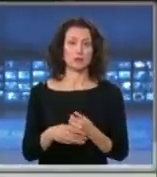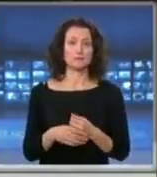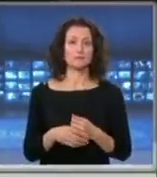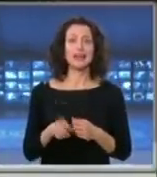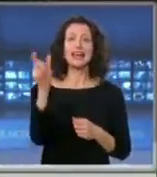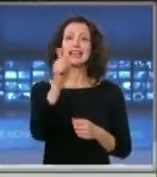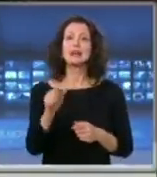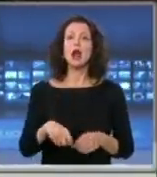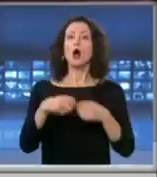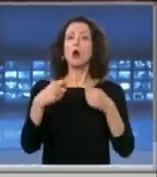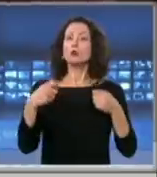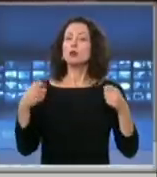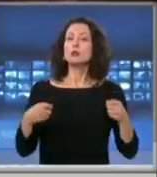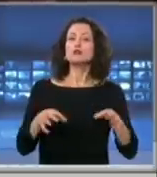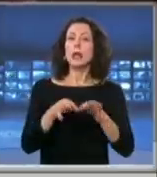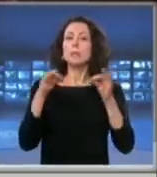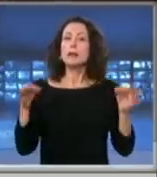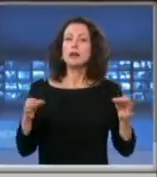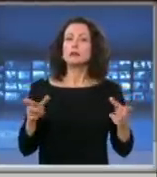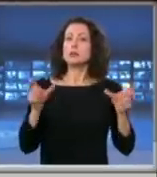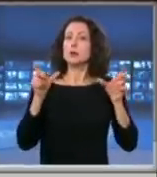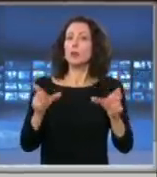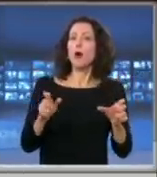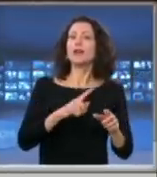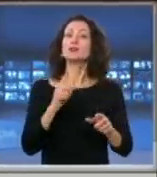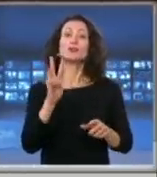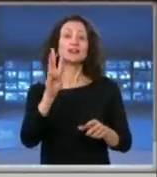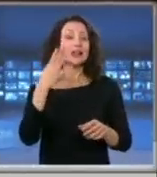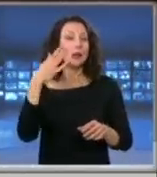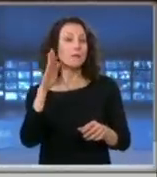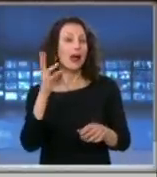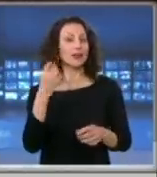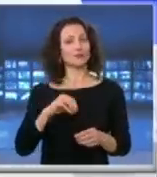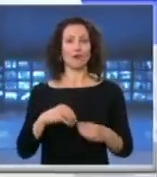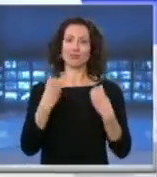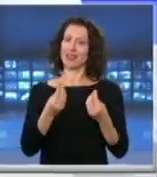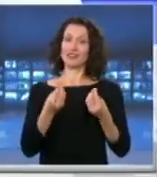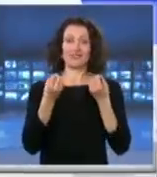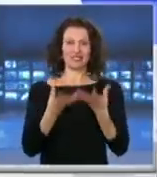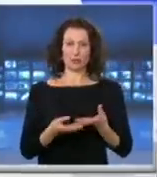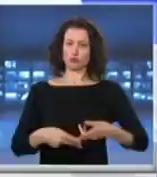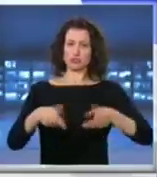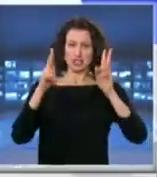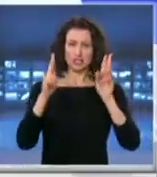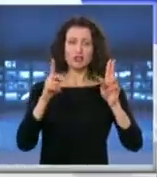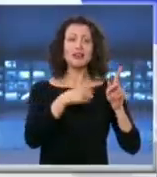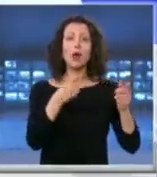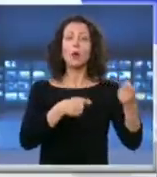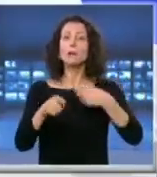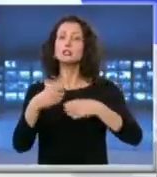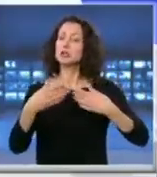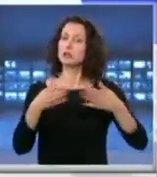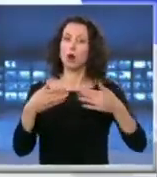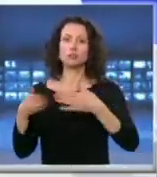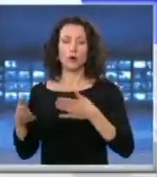Италия удължи мерките за блокада до 3 май, но разреши на някои магазини да отворят. Това е трудно, но